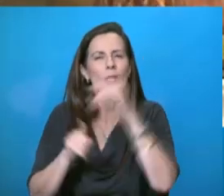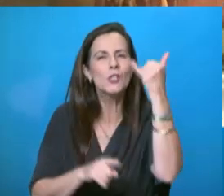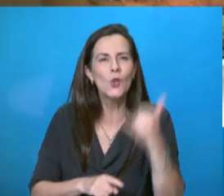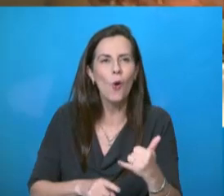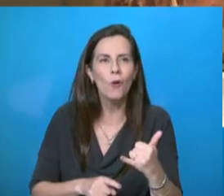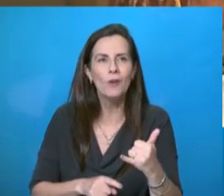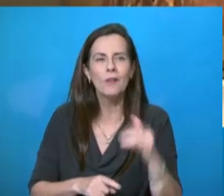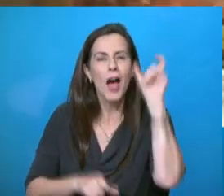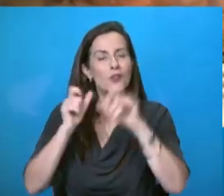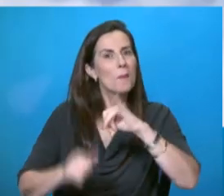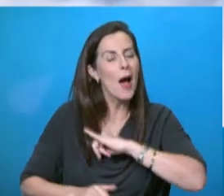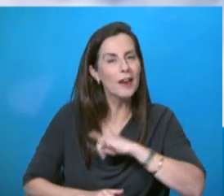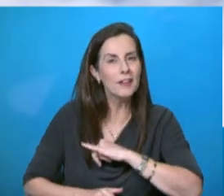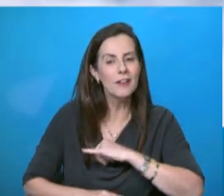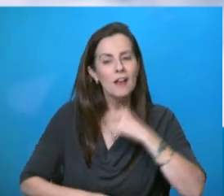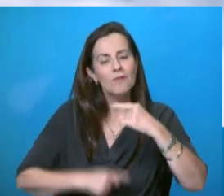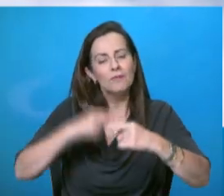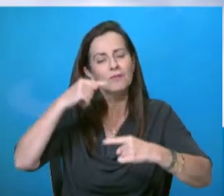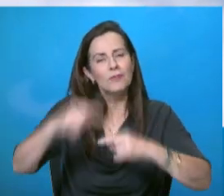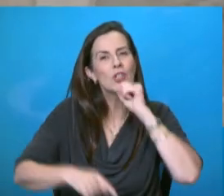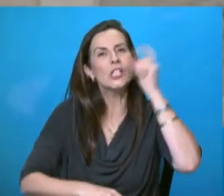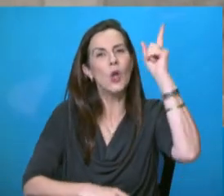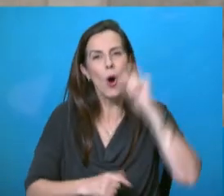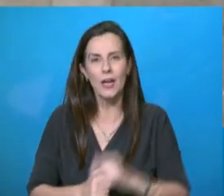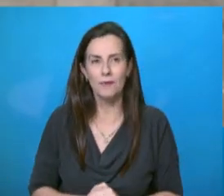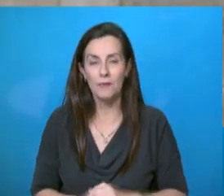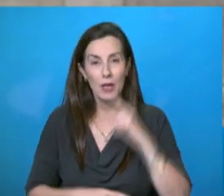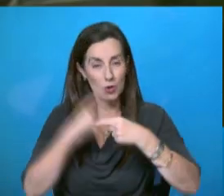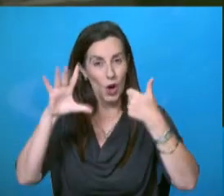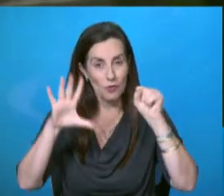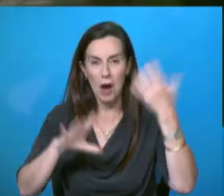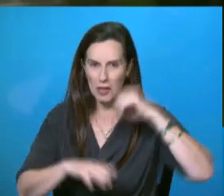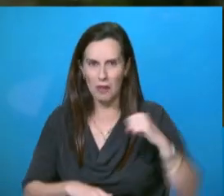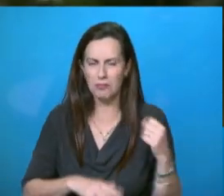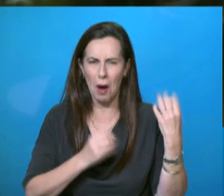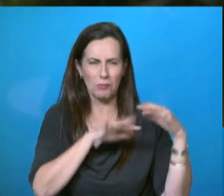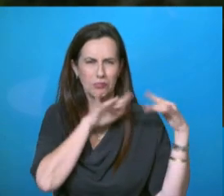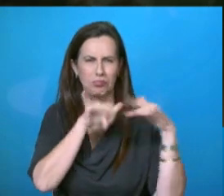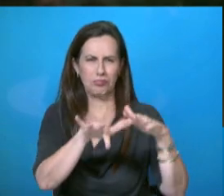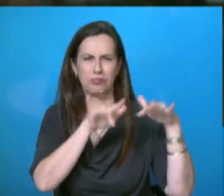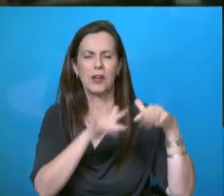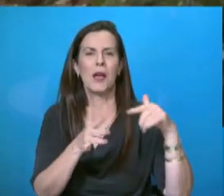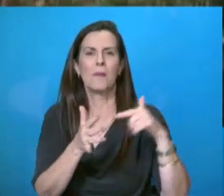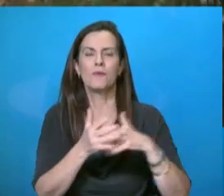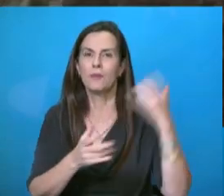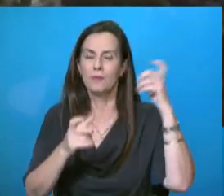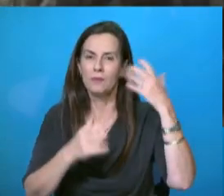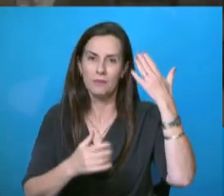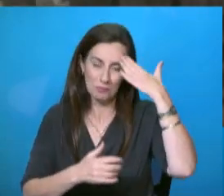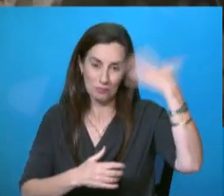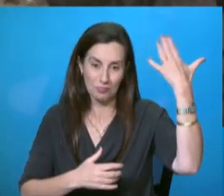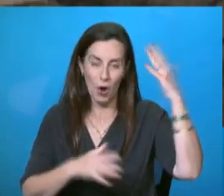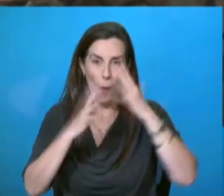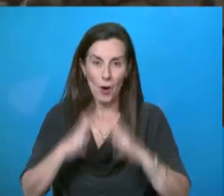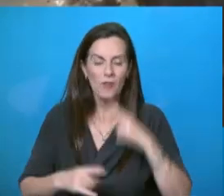טיפוסים ססגונים ומורשת בת מאות שנים. בשנות ה-60 היא הייתה מוקד עלייה לרגל בעבור הבוהמה, אבל בשנים